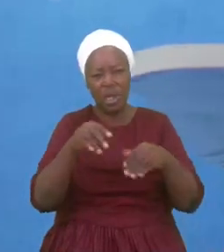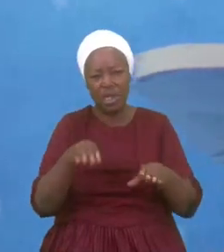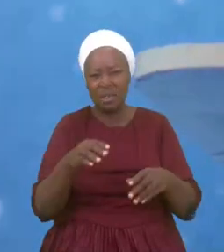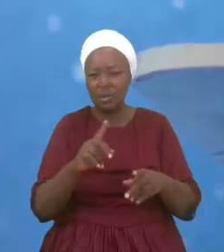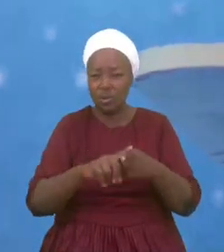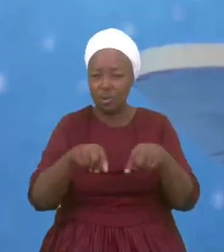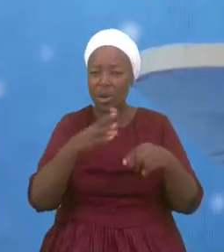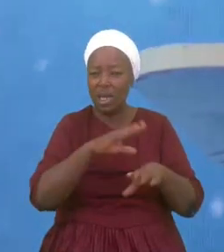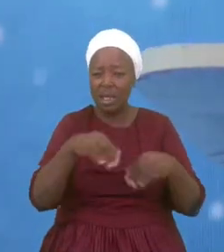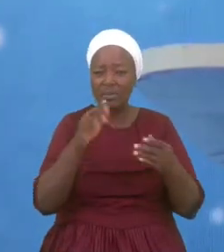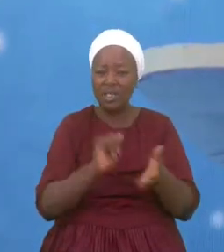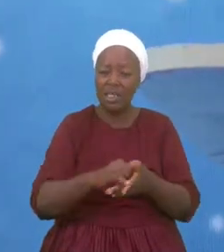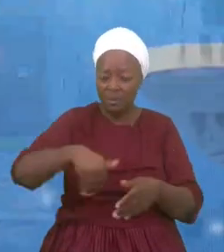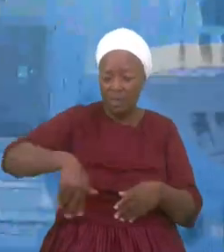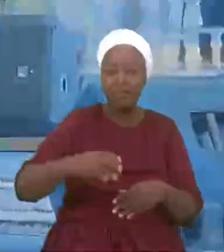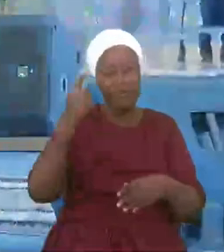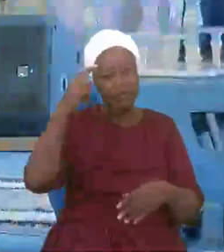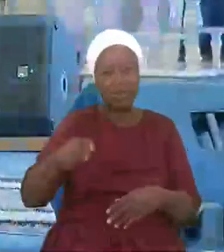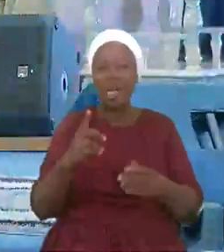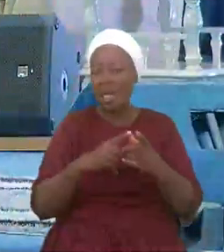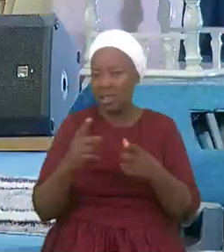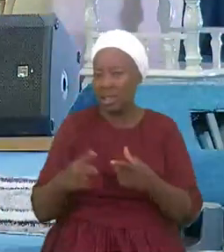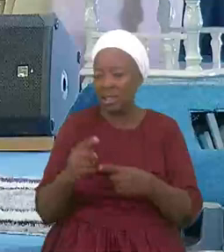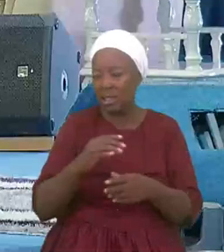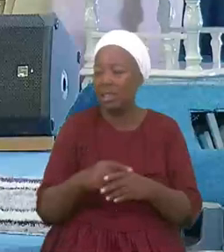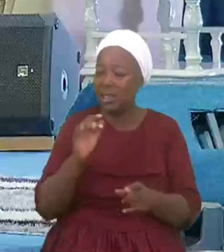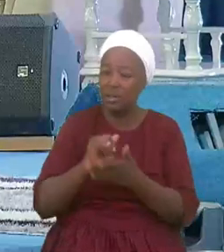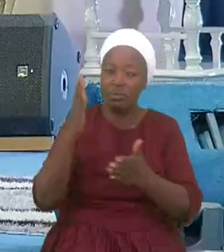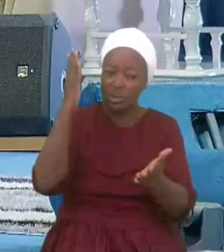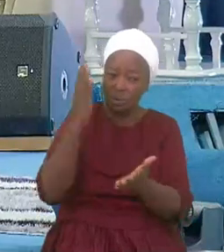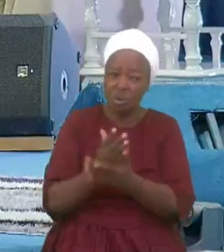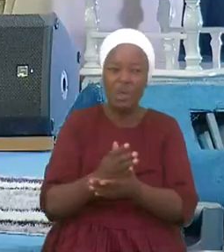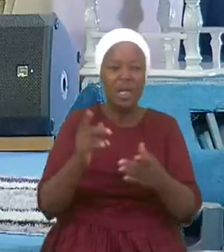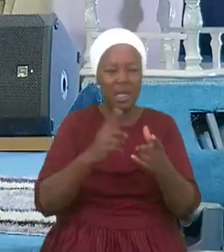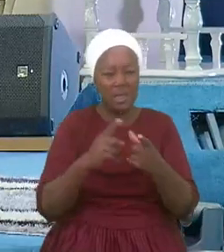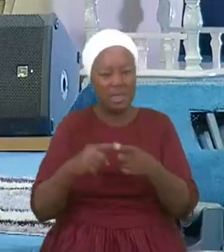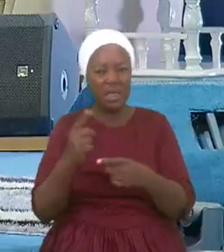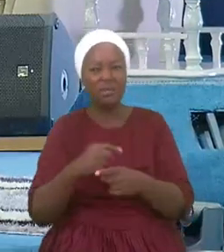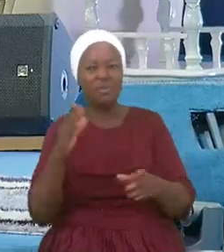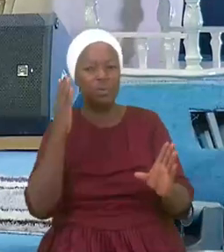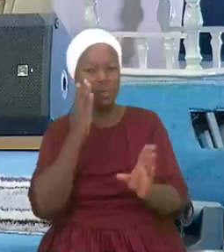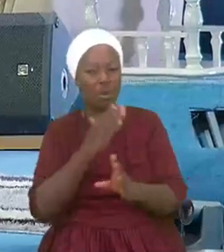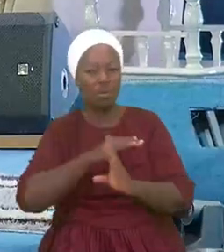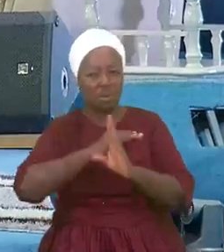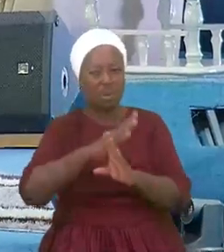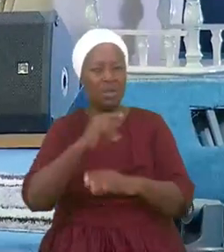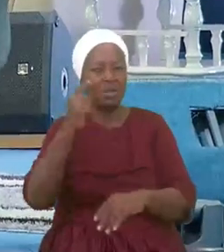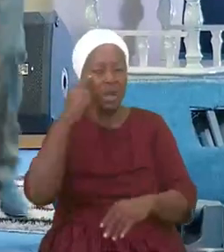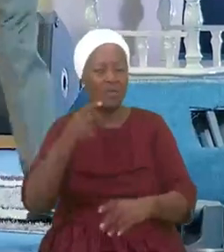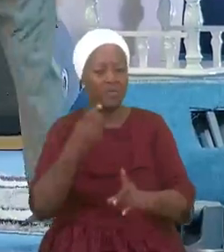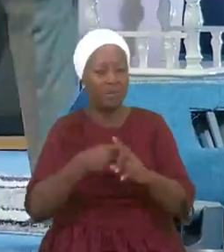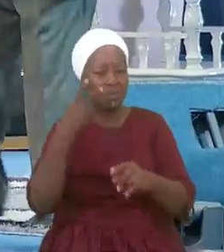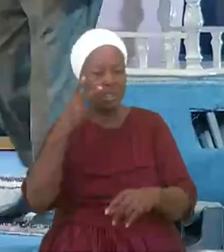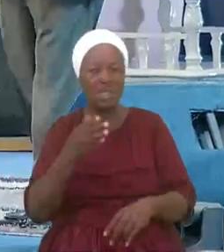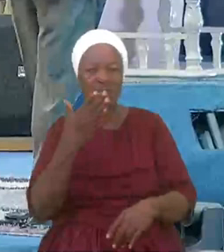un pot de vin tu ne vas pas envoyer quelqu'un donner le pot de vin pour toi qui